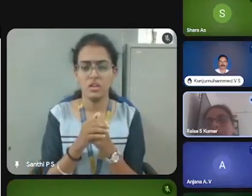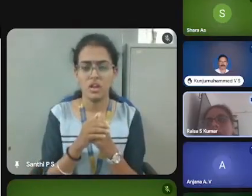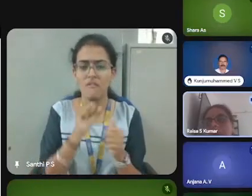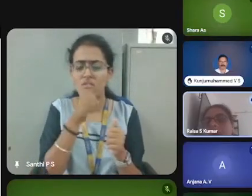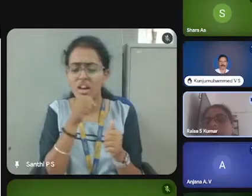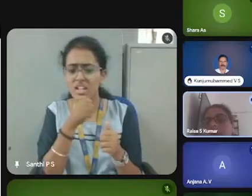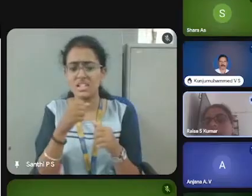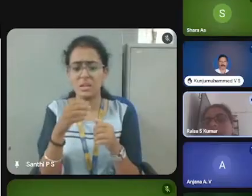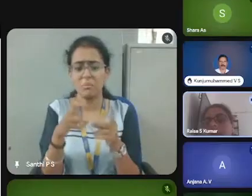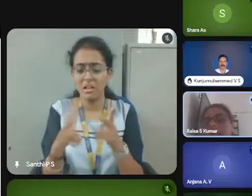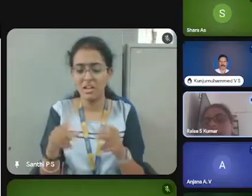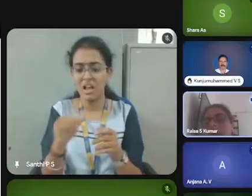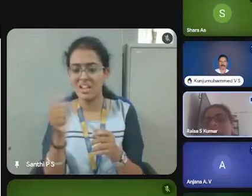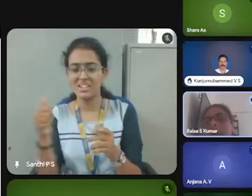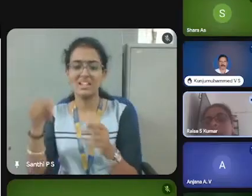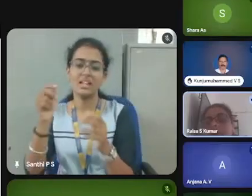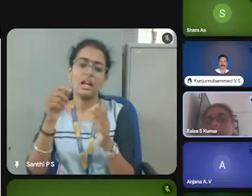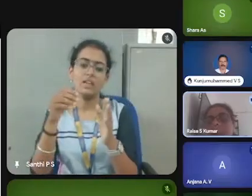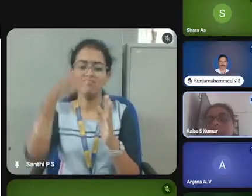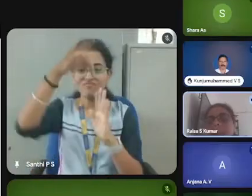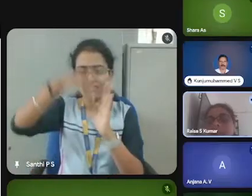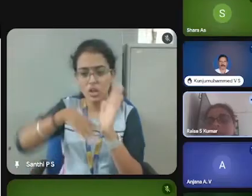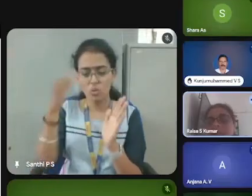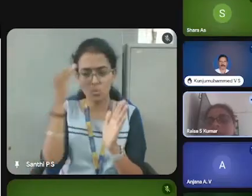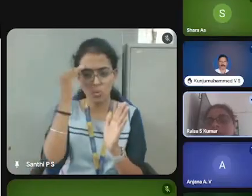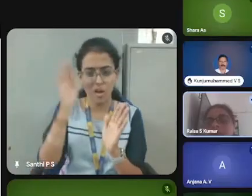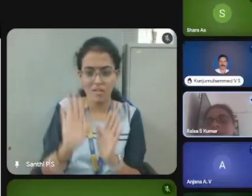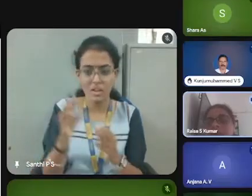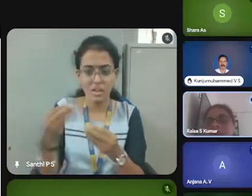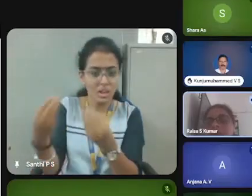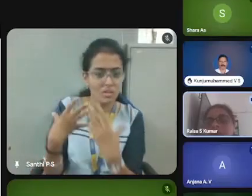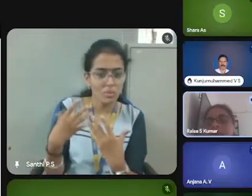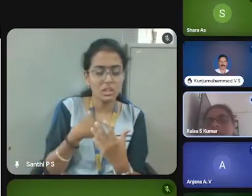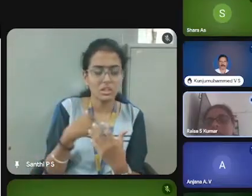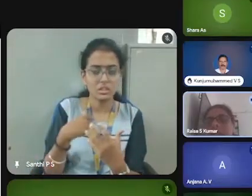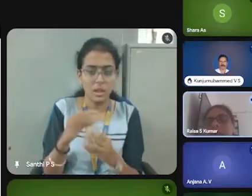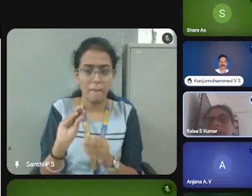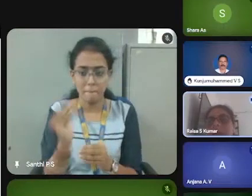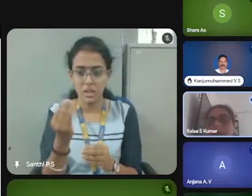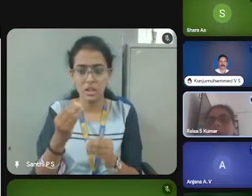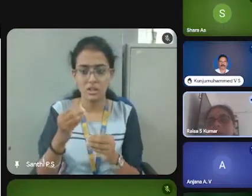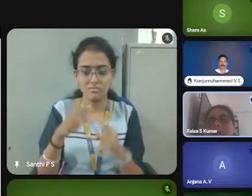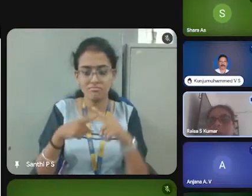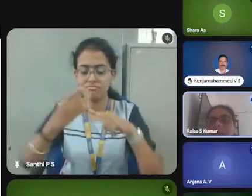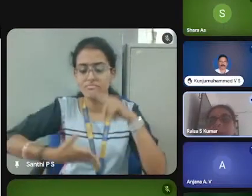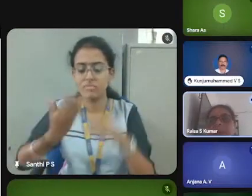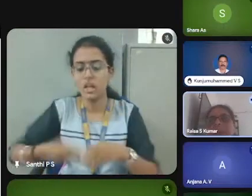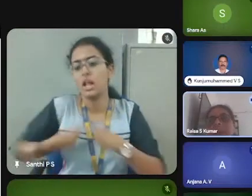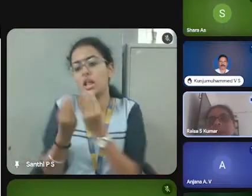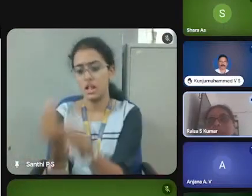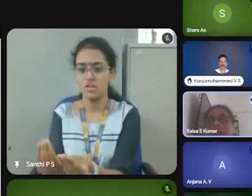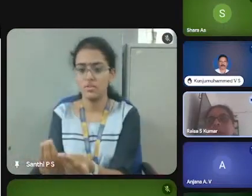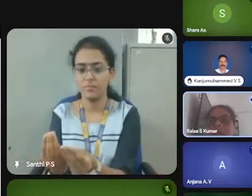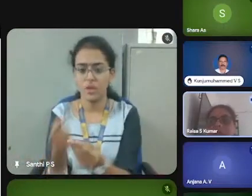പിന്നെ ബാക്കിയുള്ള കാര്യങ്ങൾ ഡീറ്റെയിൽസ് ഒക്കെ അറിഞ്ഞാൽ കുറച്ചും കൂടെ നന്നായിരിക്കും. സോ അതിനനുസരിച്ച് നമുക്ക് ട്രെയിനിങ് കൊടുക്കാം. എന്താണ്